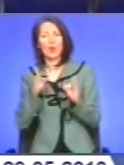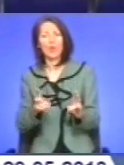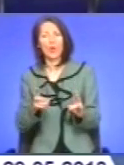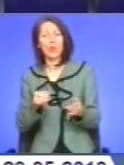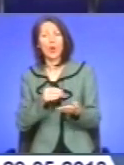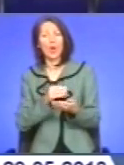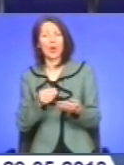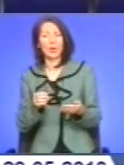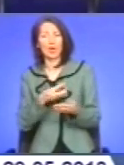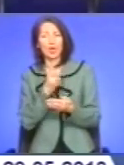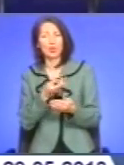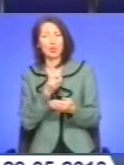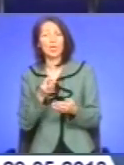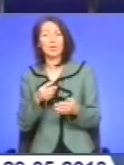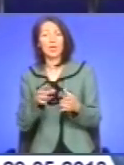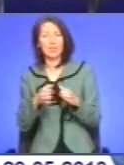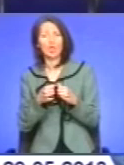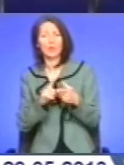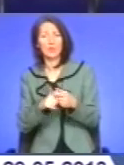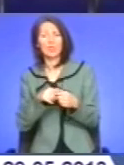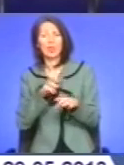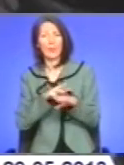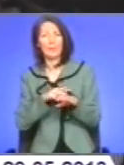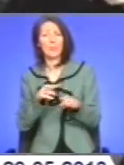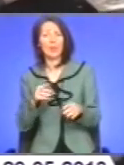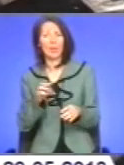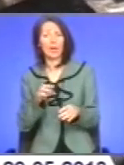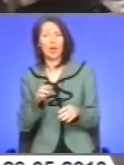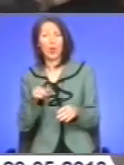громадськістю УМВС України Тернопільській області.